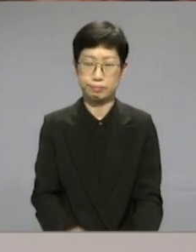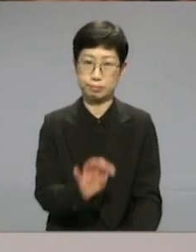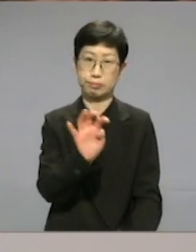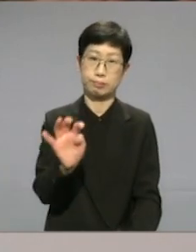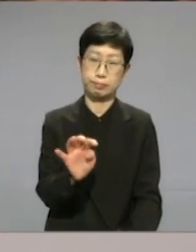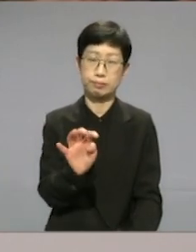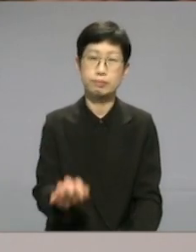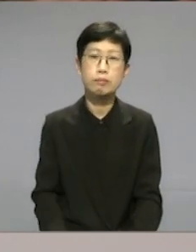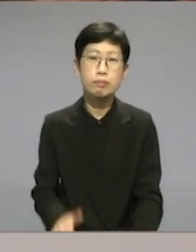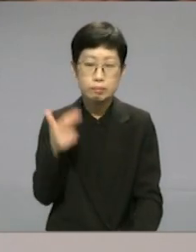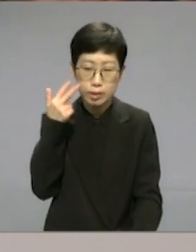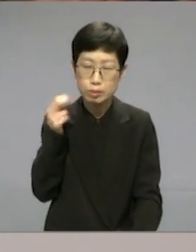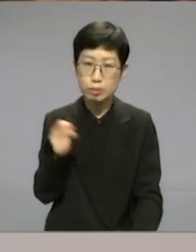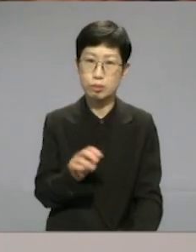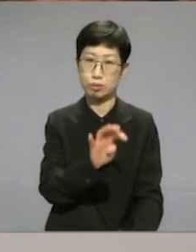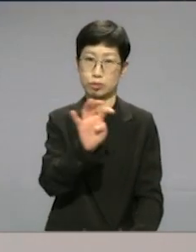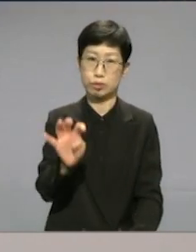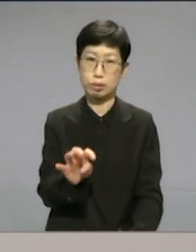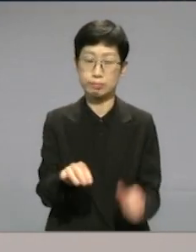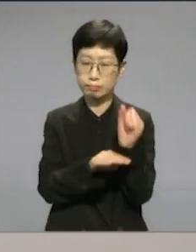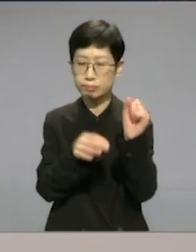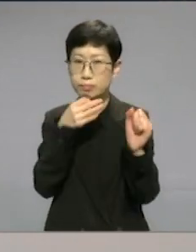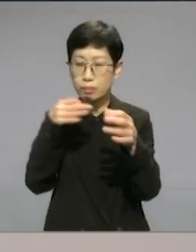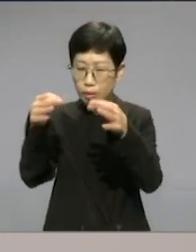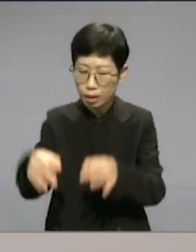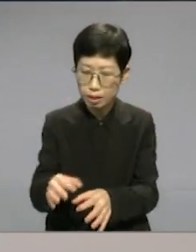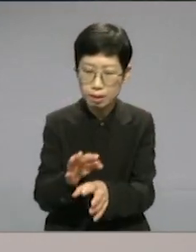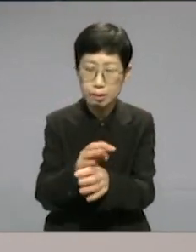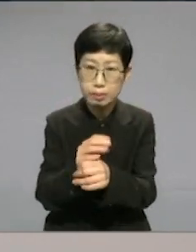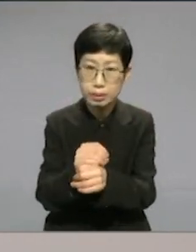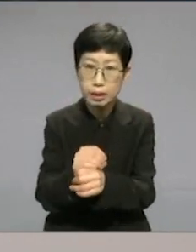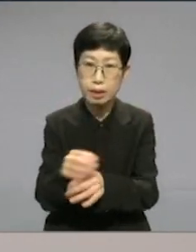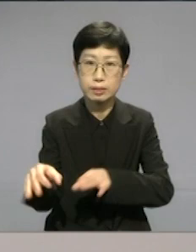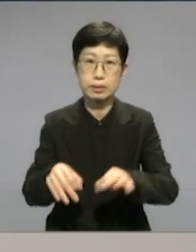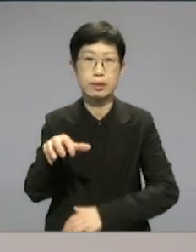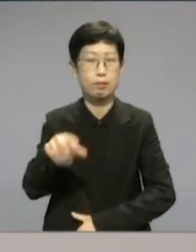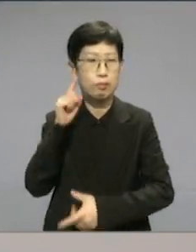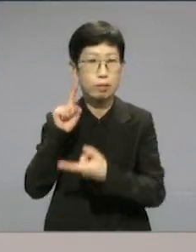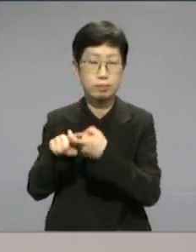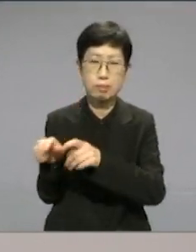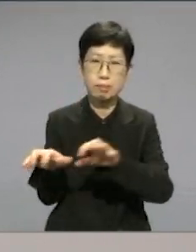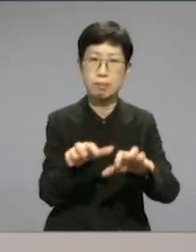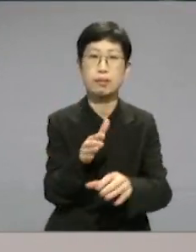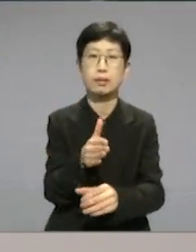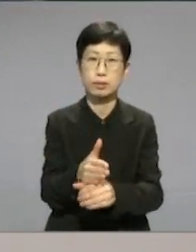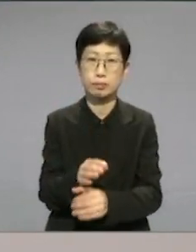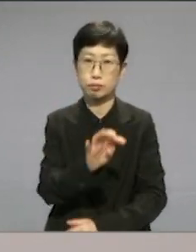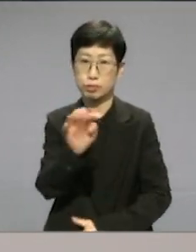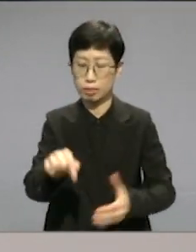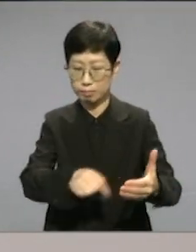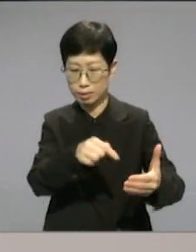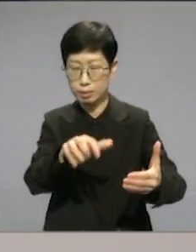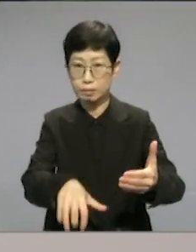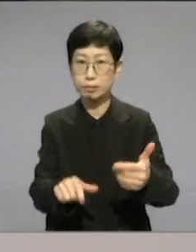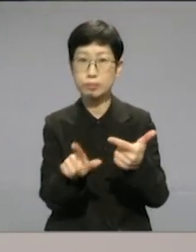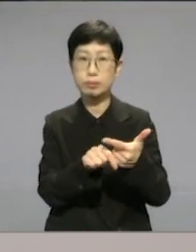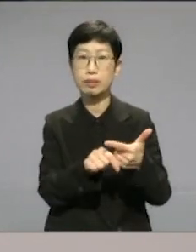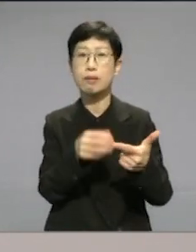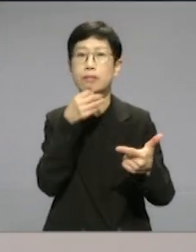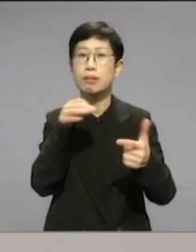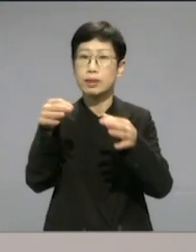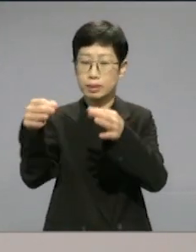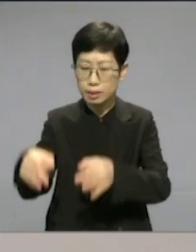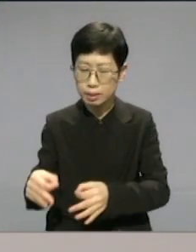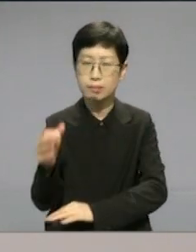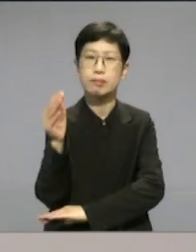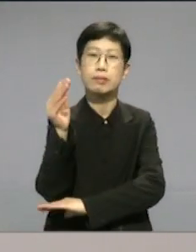유럽입니다. 미국과 유로존의 기준금리 인하 시점에 시장의 관심이 쏠린 가운데 유로존 내에서 6월 금리 인하를